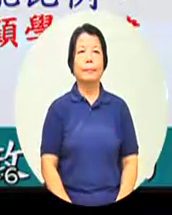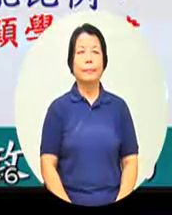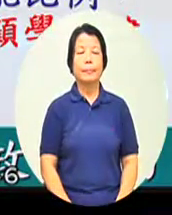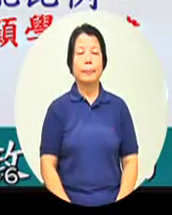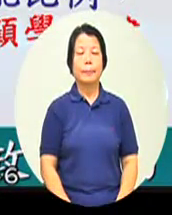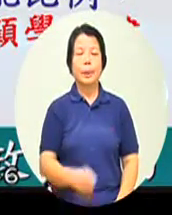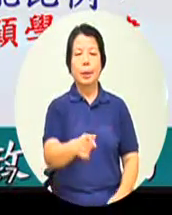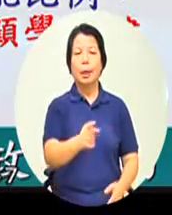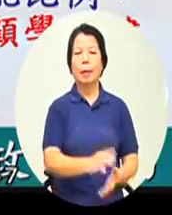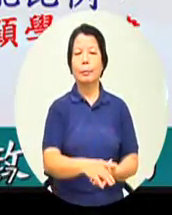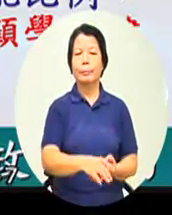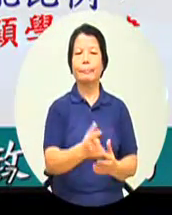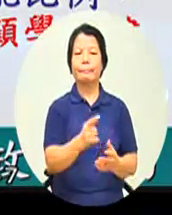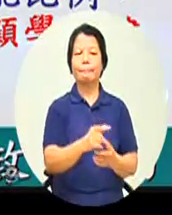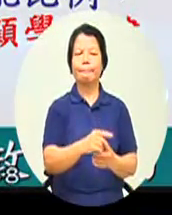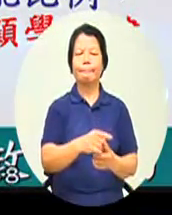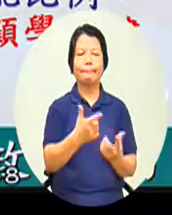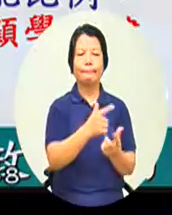迄未准啊。